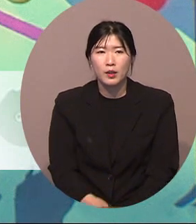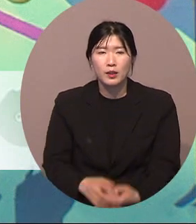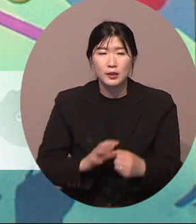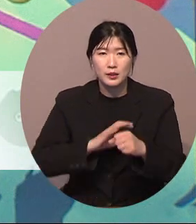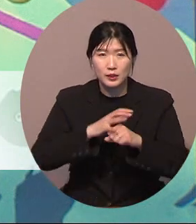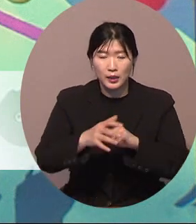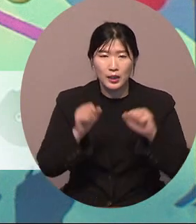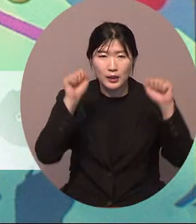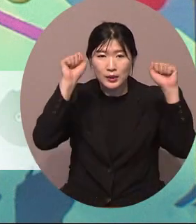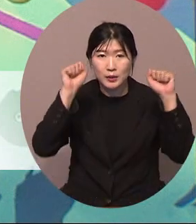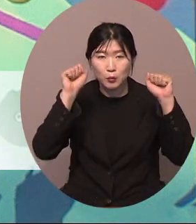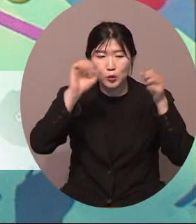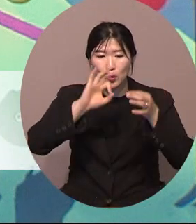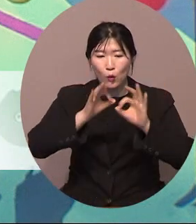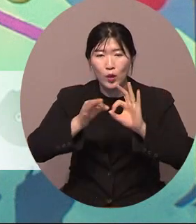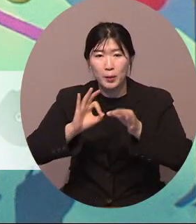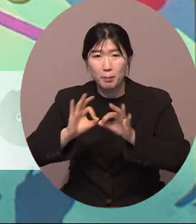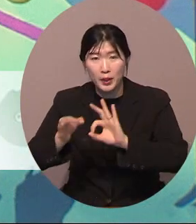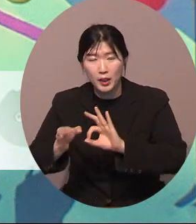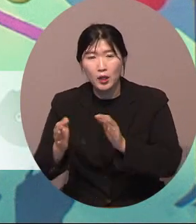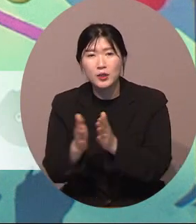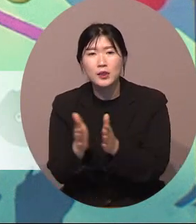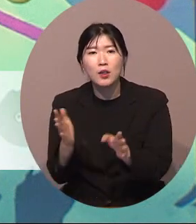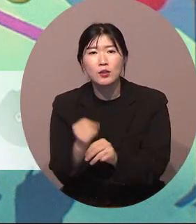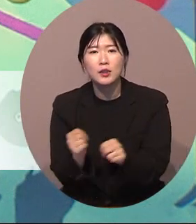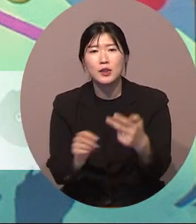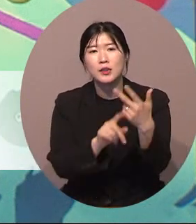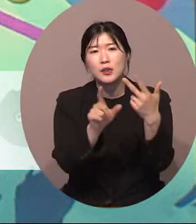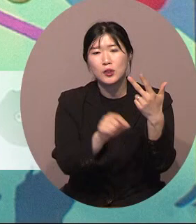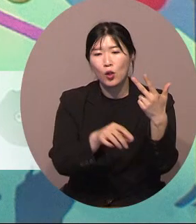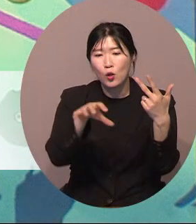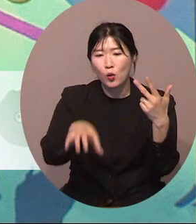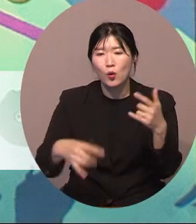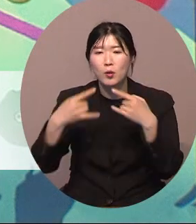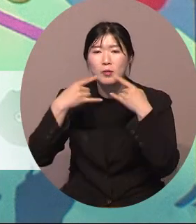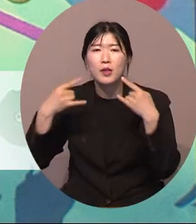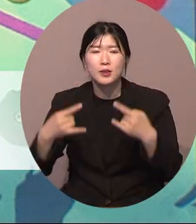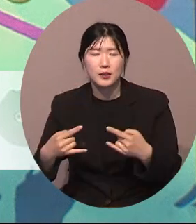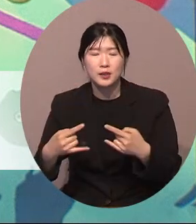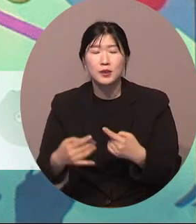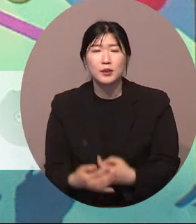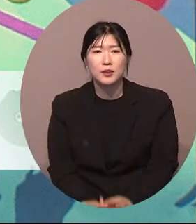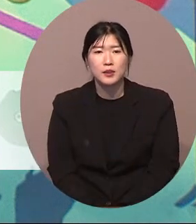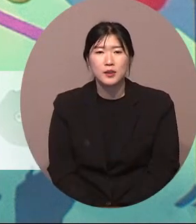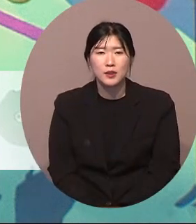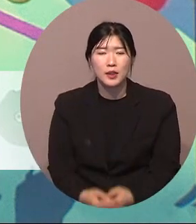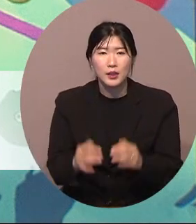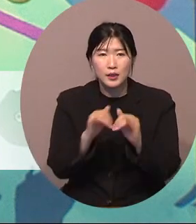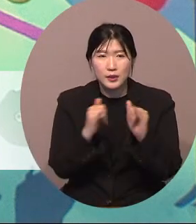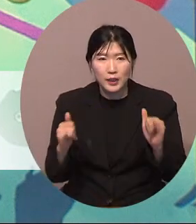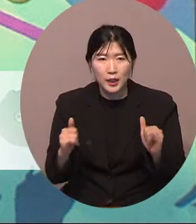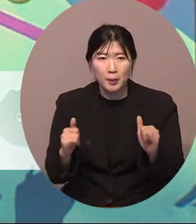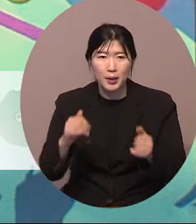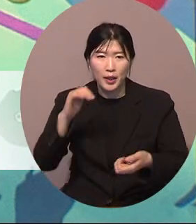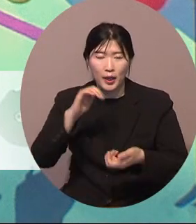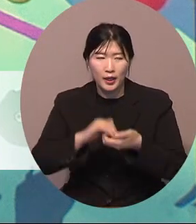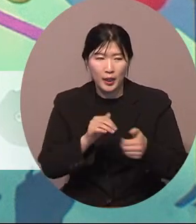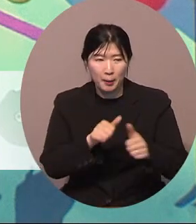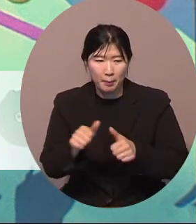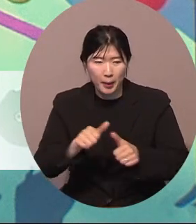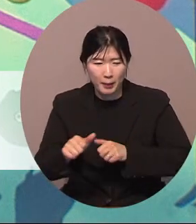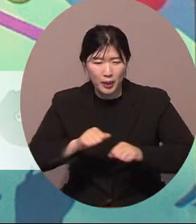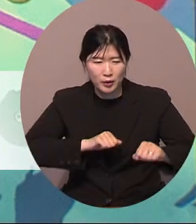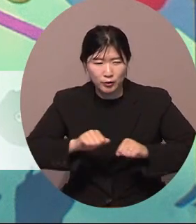세계인의 스포츠 축제 올림픽이 오는 7월 파리에서 개막합니다. 인간의 한계에 도전하는 각국의 선수들을 손에